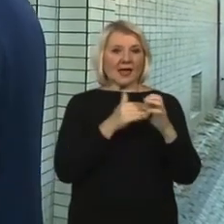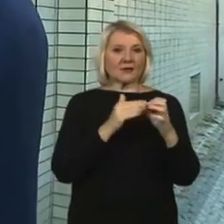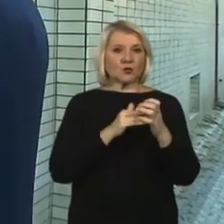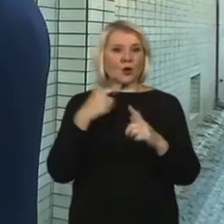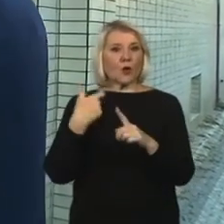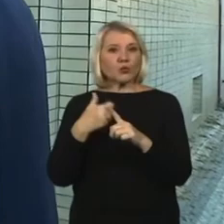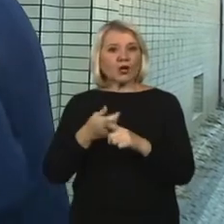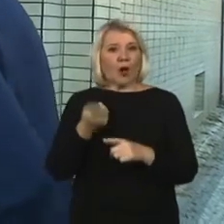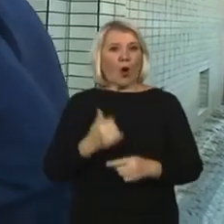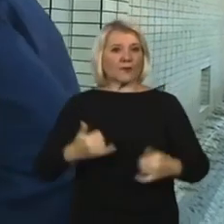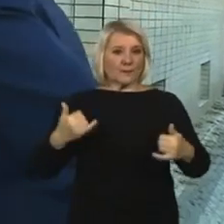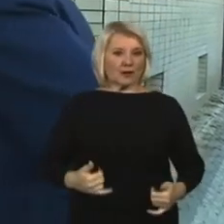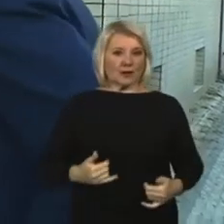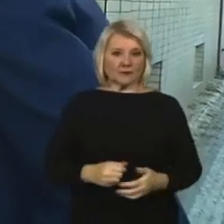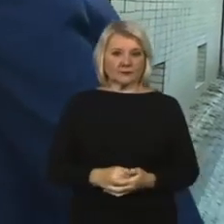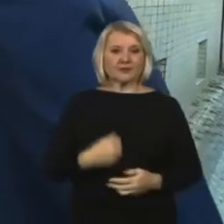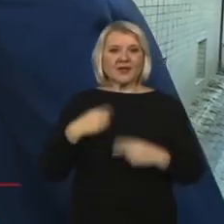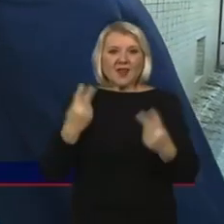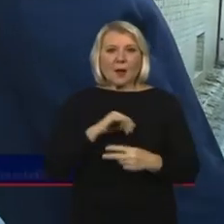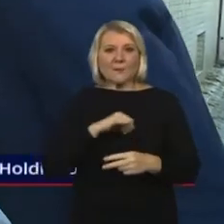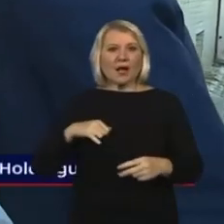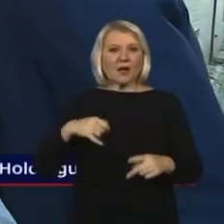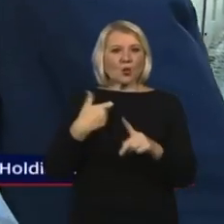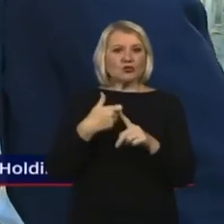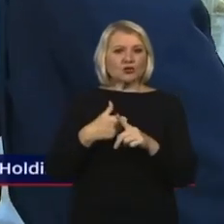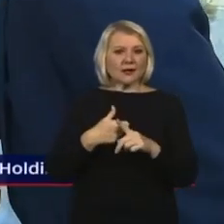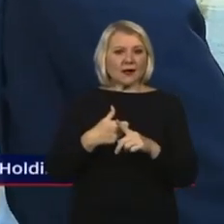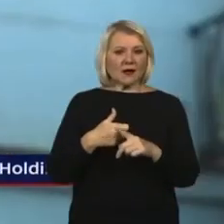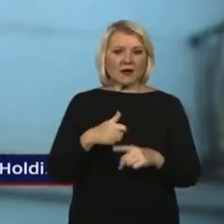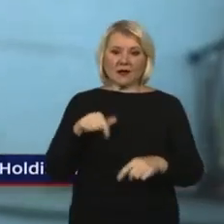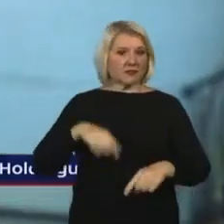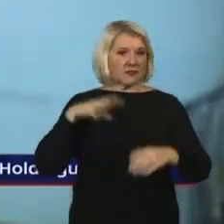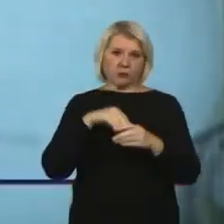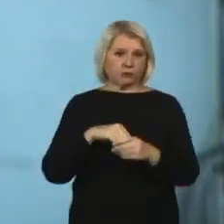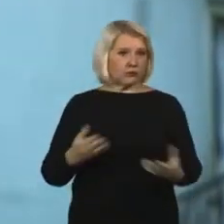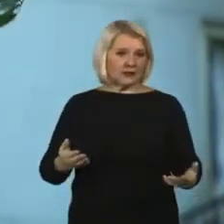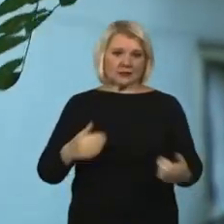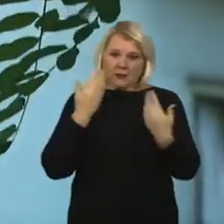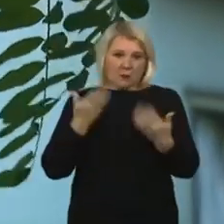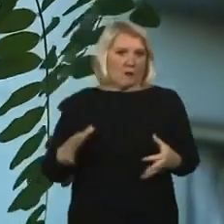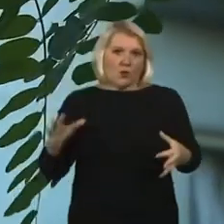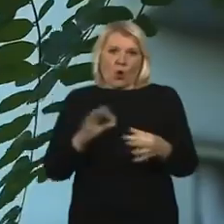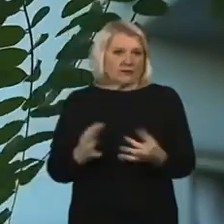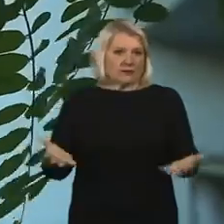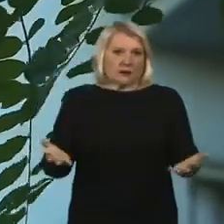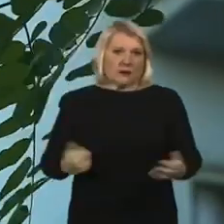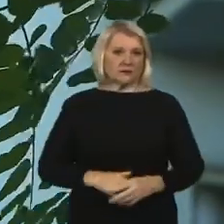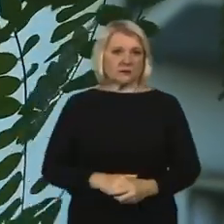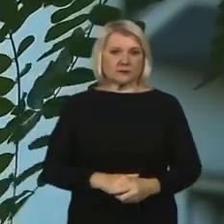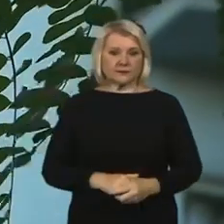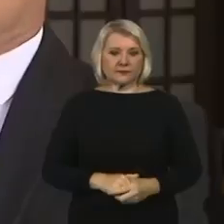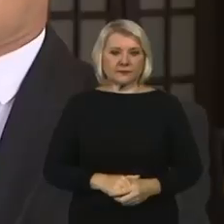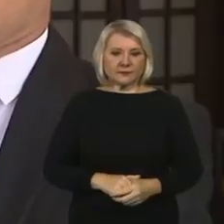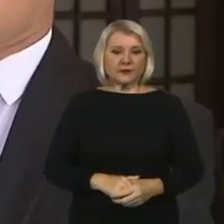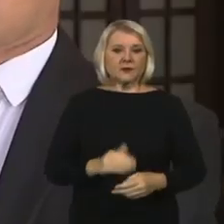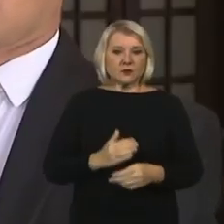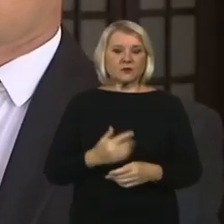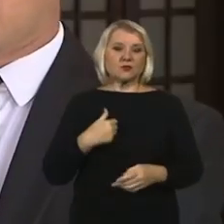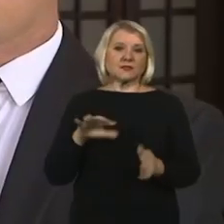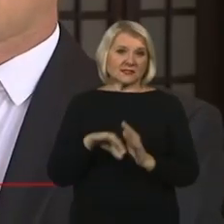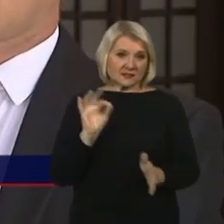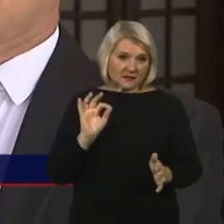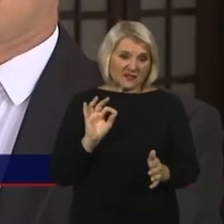Kučera z Prahy. Dobrý den, scháním pana Kučeru, Eduarda. Ten tu nebydlí, já na něj nemám kontakt, má trvalý bydliště jenom. My jsme dospěli k závěru